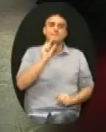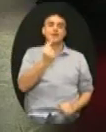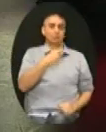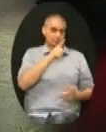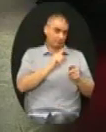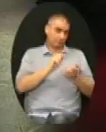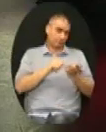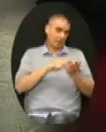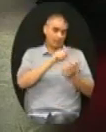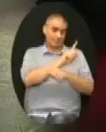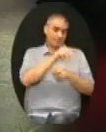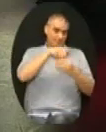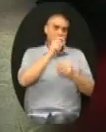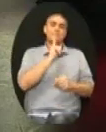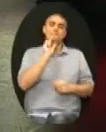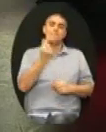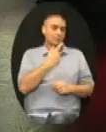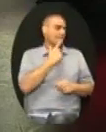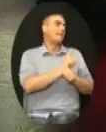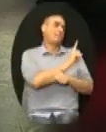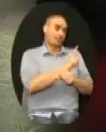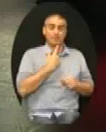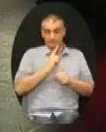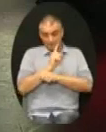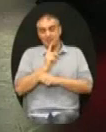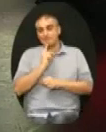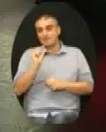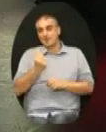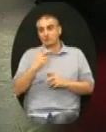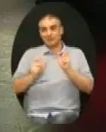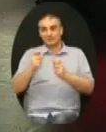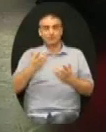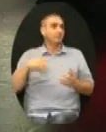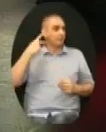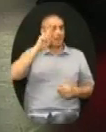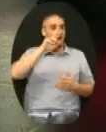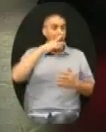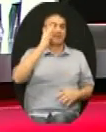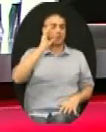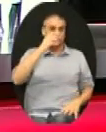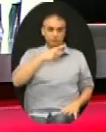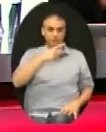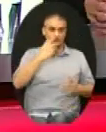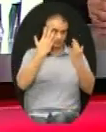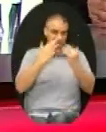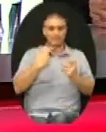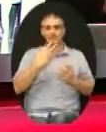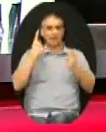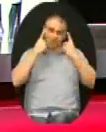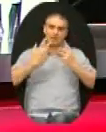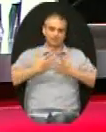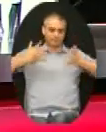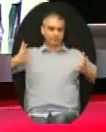בינתיים מיעוט בקרב אזרחי מדינת ישראל. בינתיים, אמרתי, ביום מן הימים... 2050, אז לפי את... ברור. כל